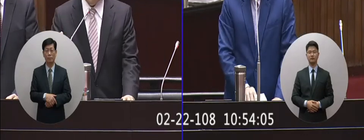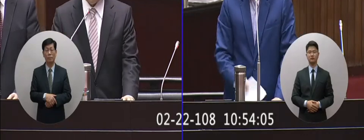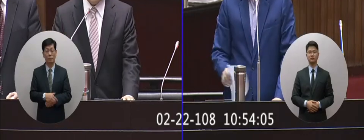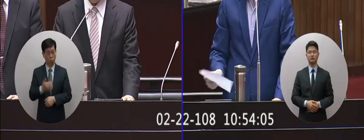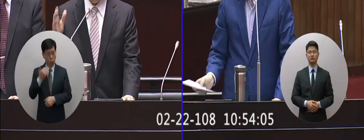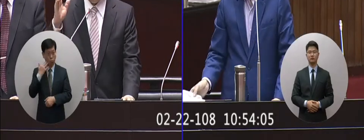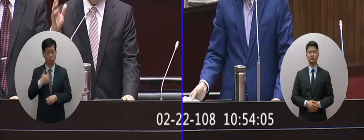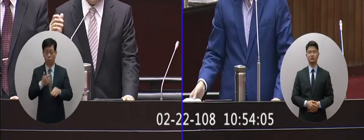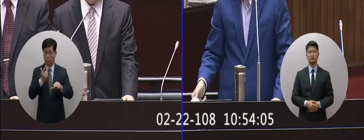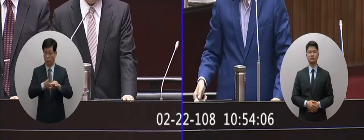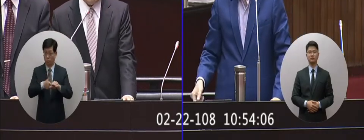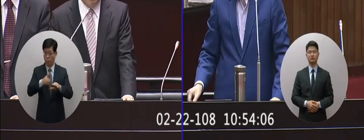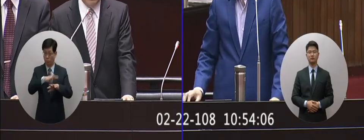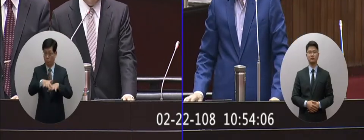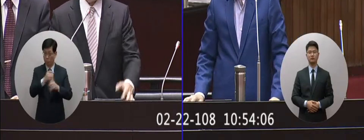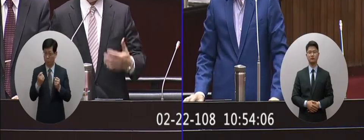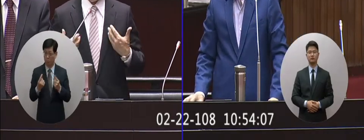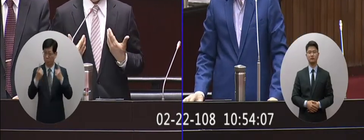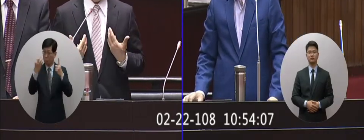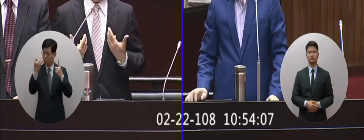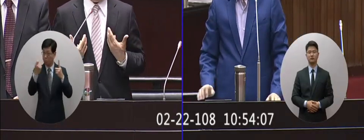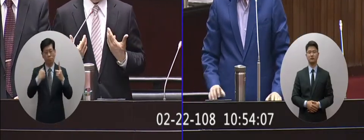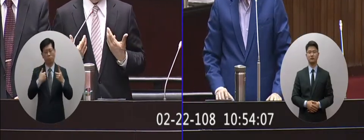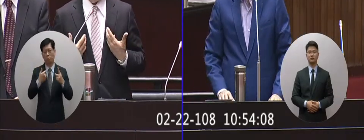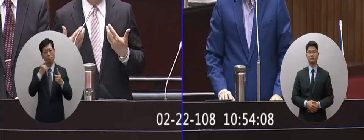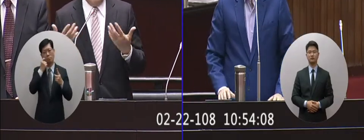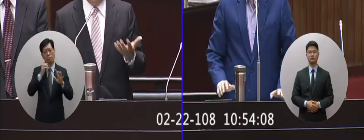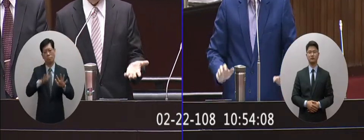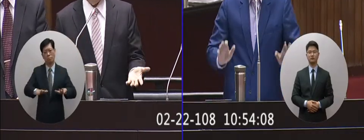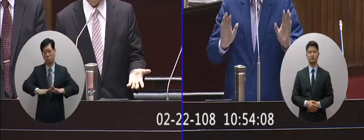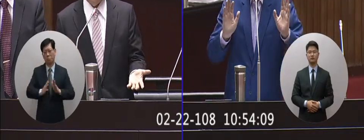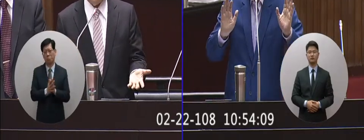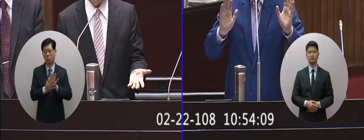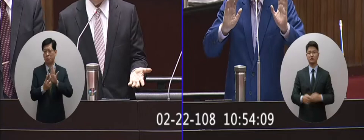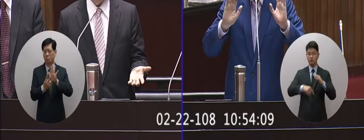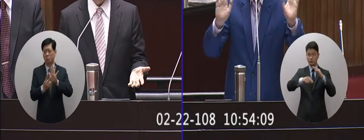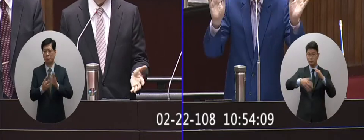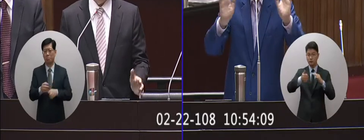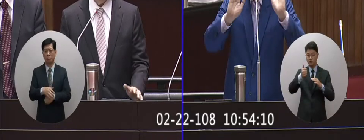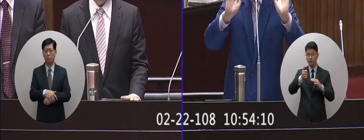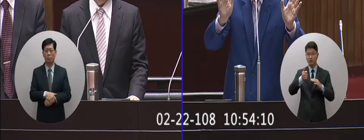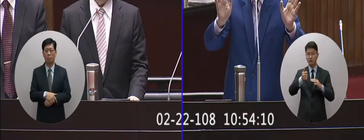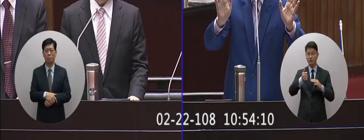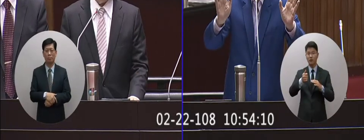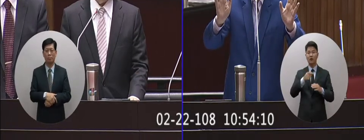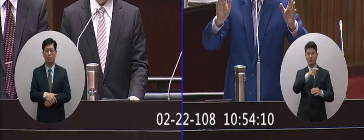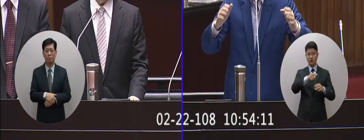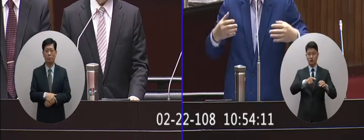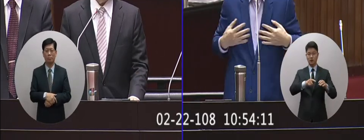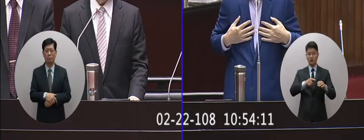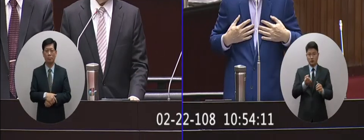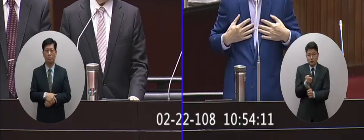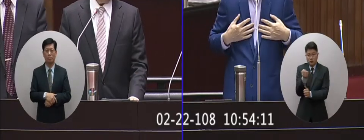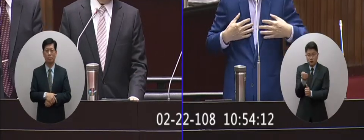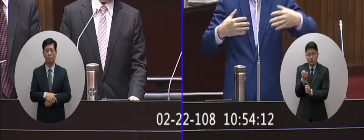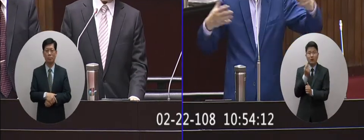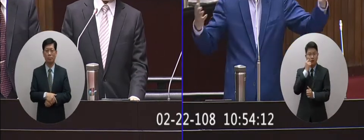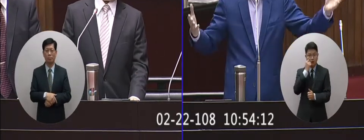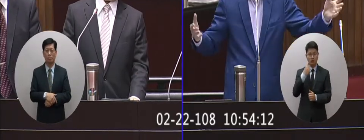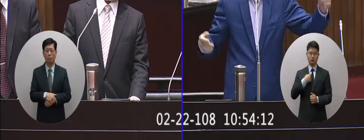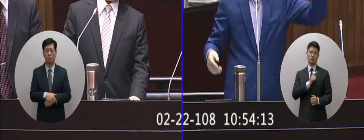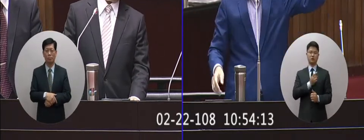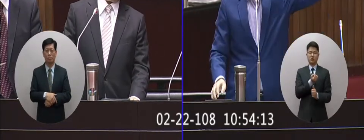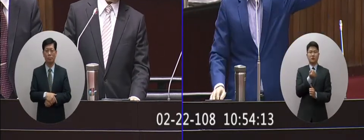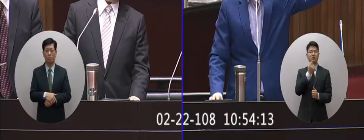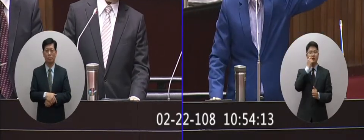有关油价是不是会涨到怎么样？我现在没有办法来预测。 院长，你没有办法控制，我也没办法，也没